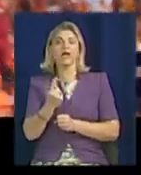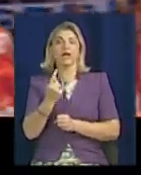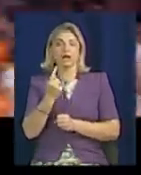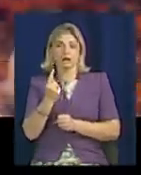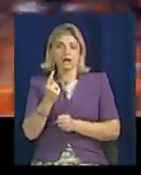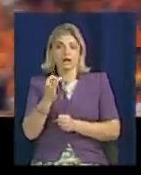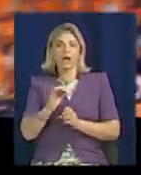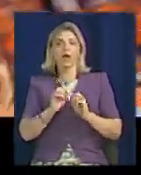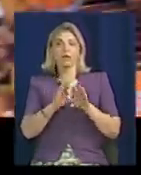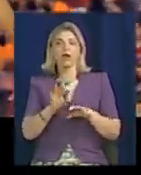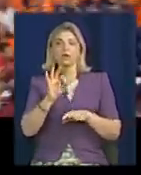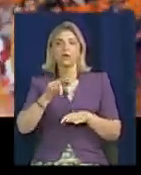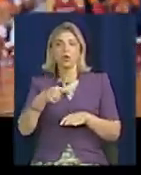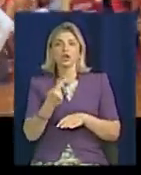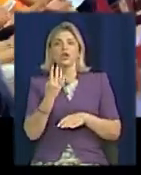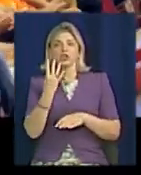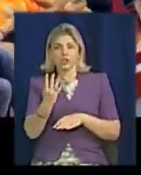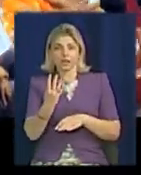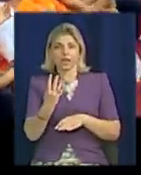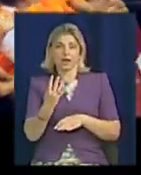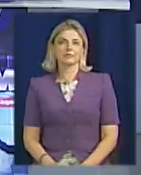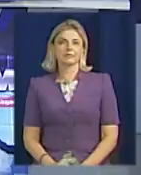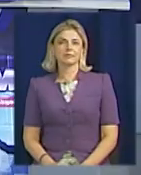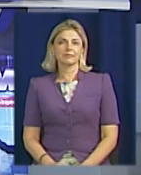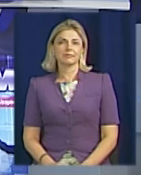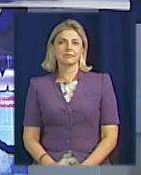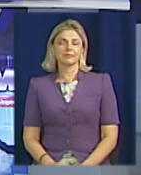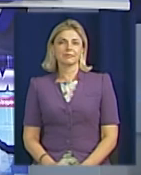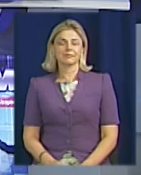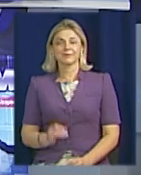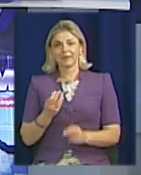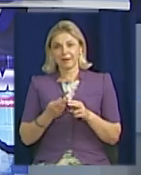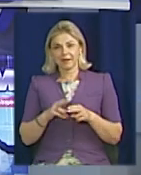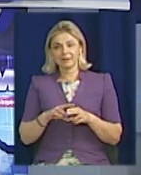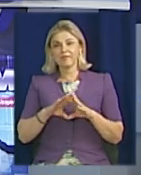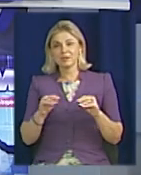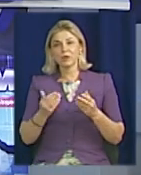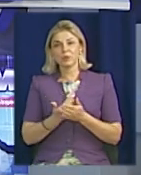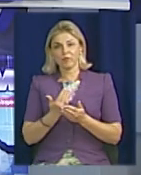віддавав 0,4 результативних передач. І це були всі